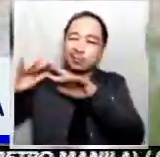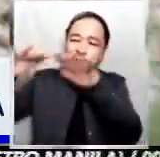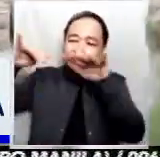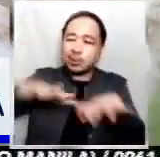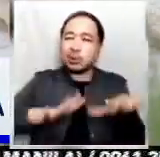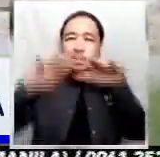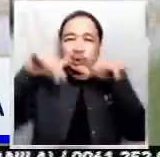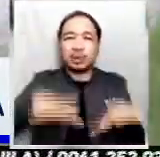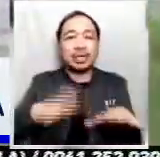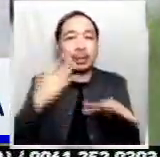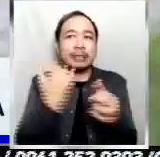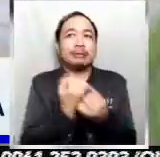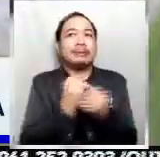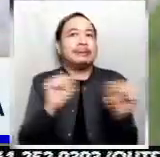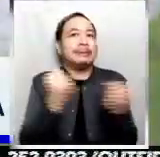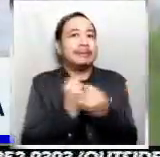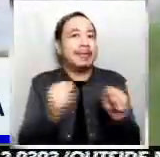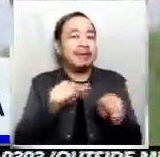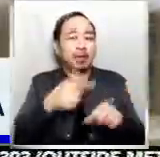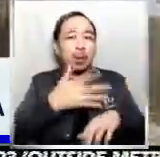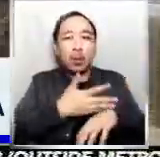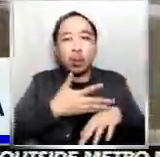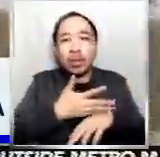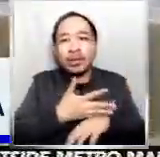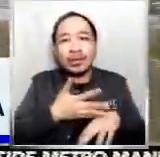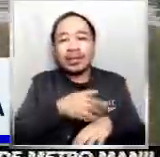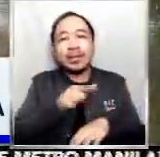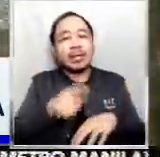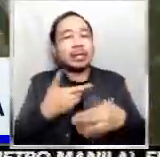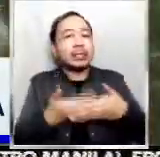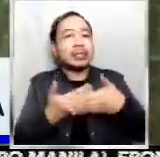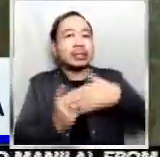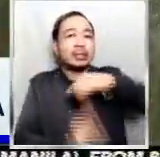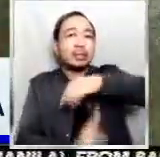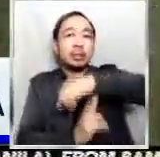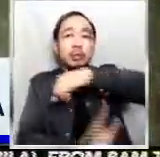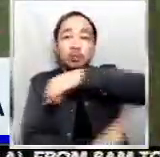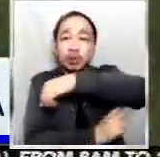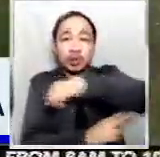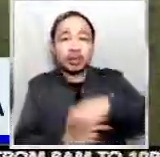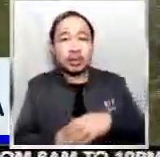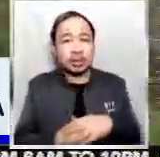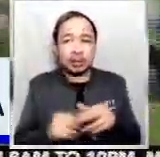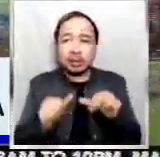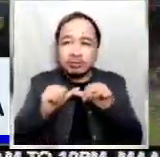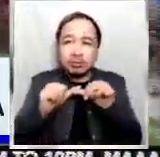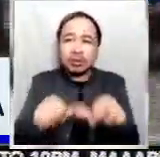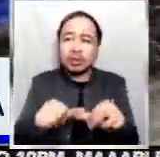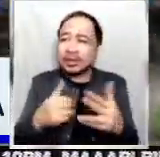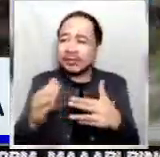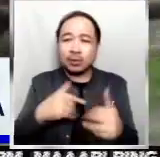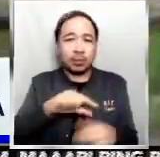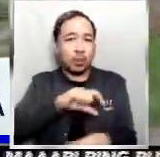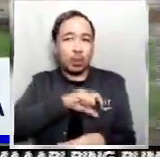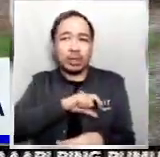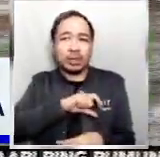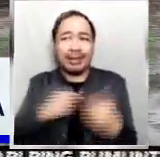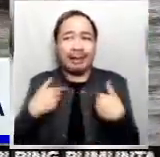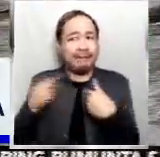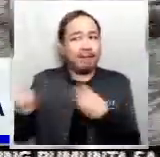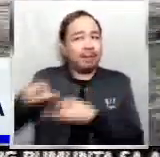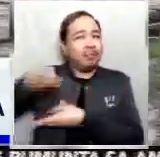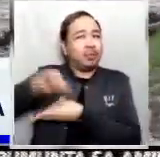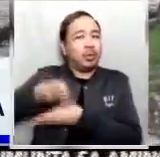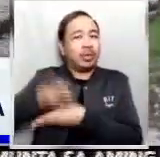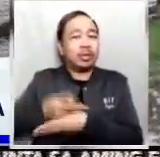ang mga inanod na kahoy sa Kapatan Bridge. Hindi sila tumigil kahit may mga pulis na sa lugar. Umalis lang sila nang